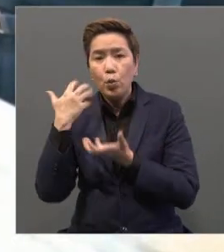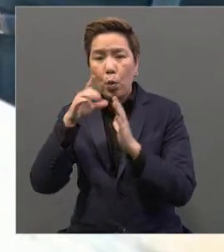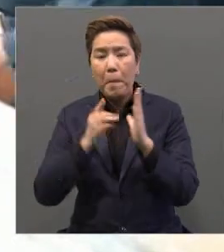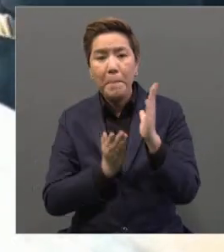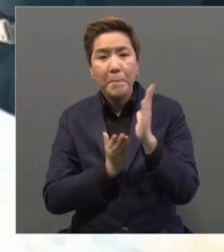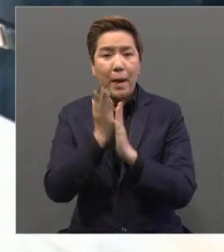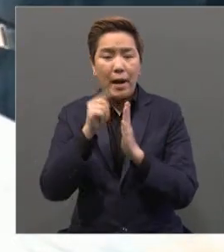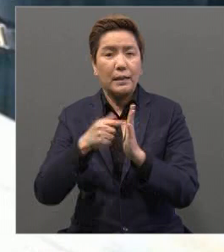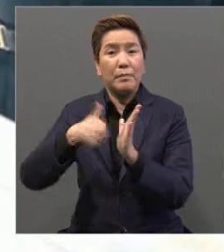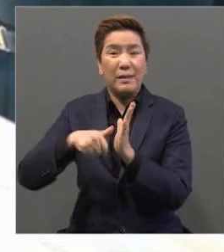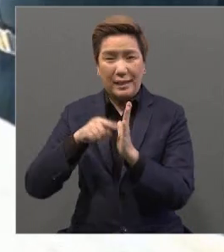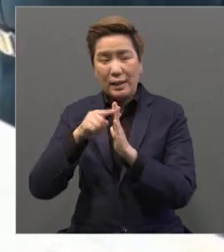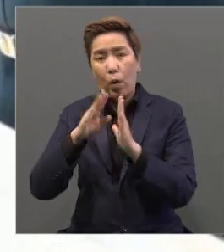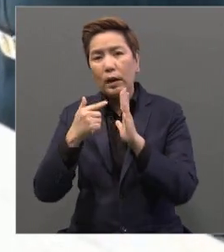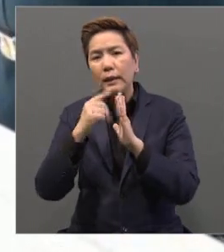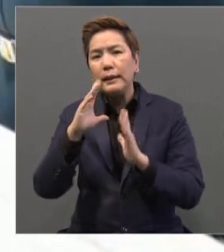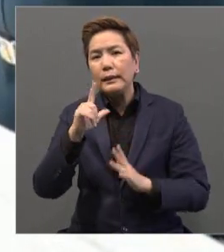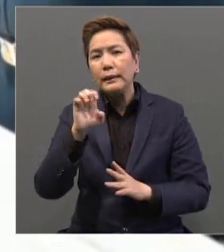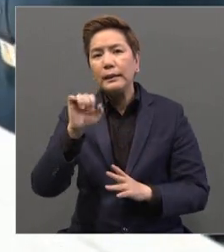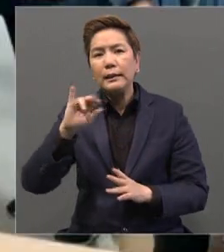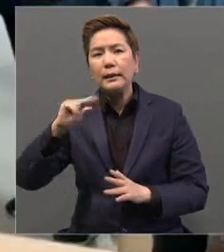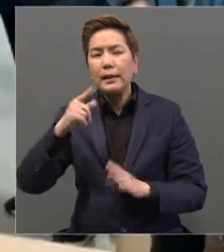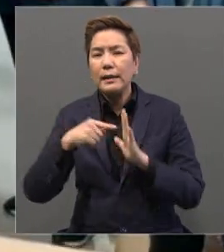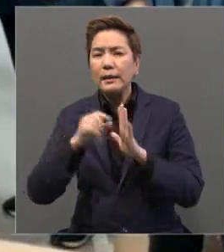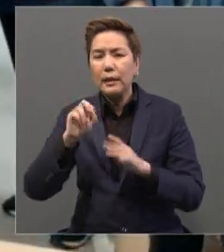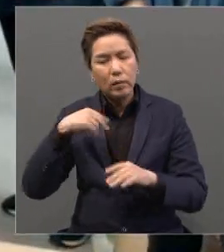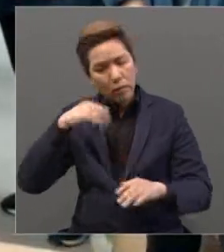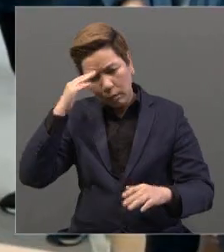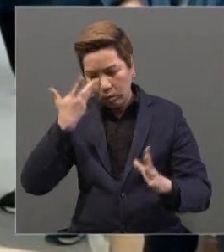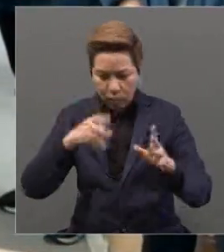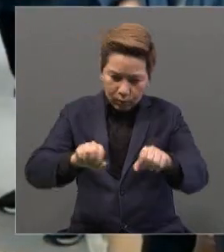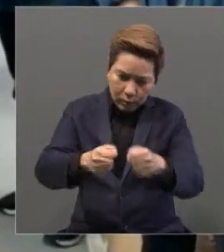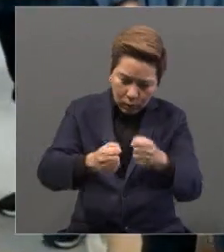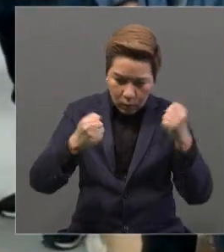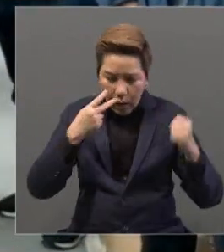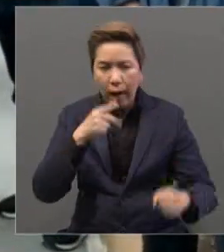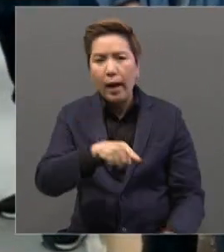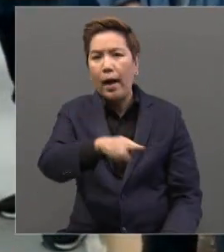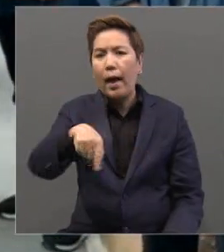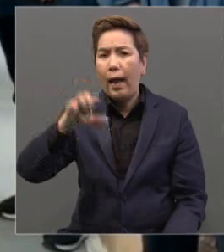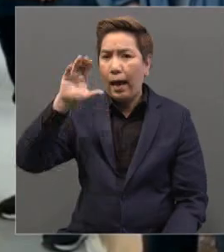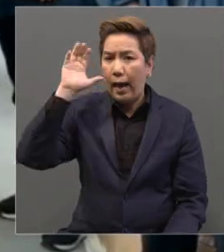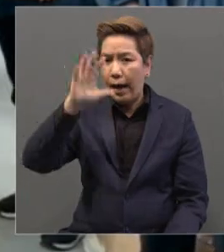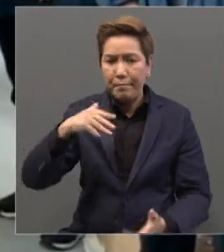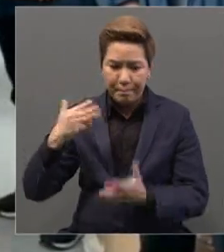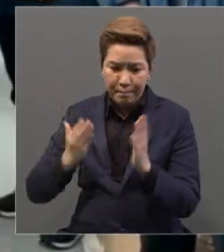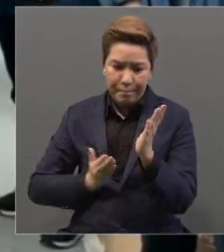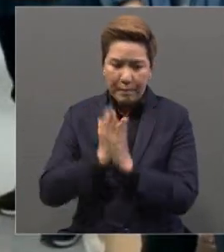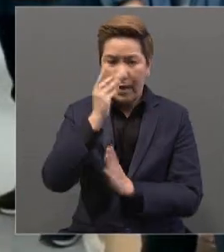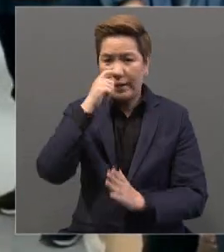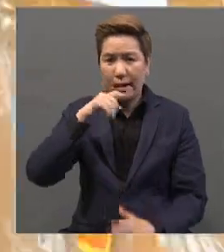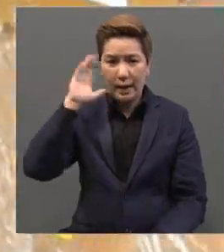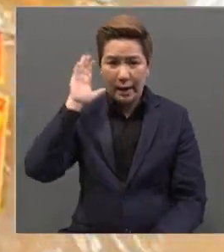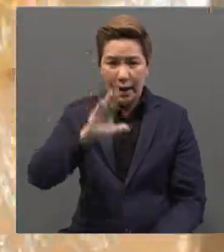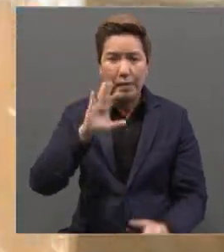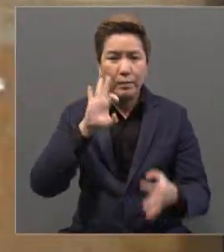ผ่านด่านศุลกากรเชียงแสนเมื่อเจ้าหน้าที่เปิดตรวจสอบดูก็พบว่าเป็นสินค้าต้องห้ามผ่านราชอาณาจักรตาม